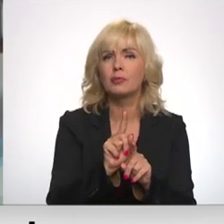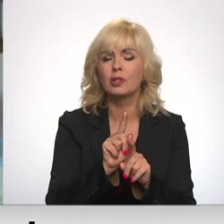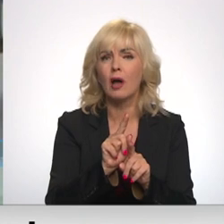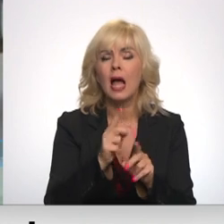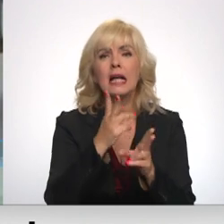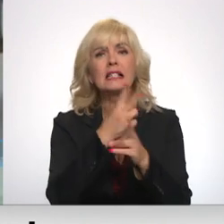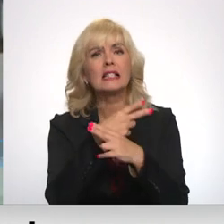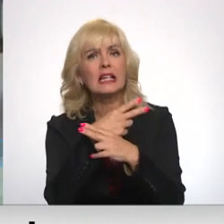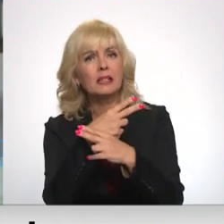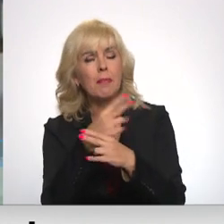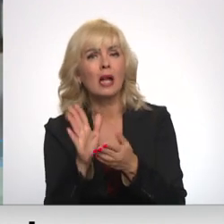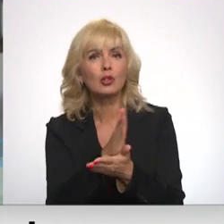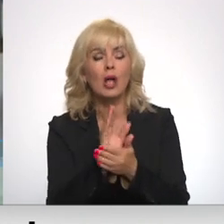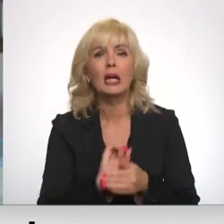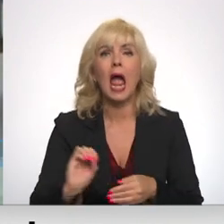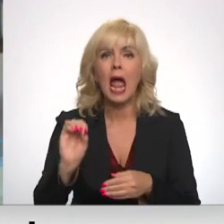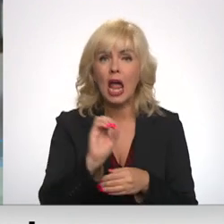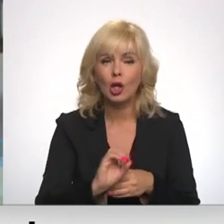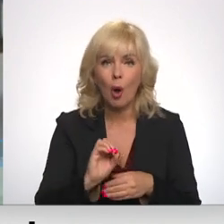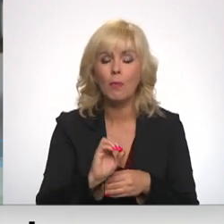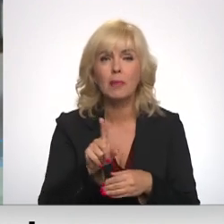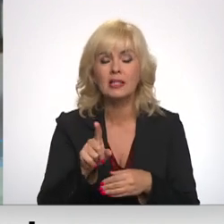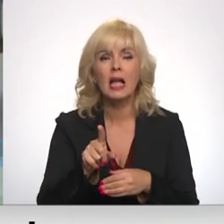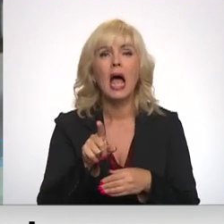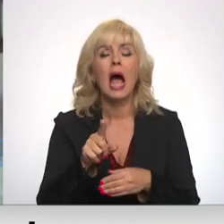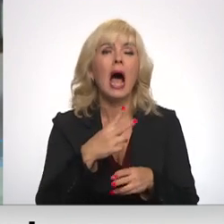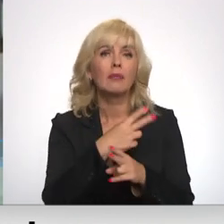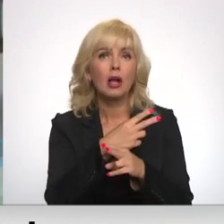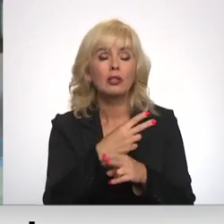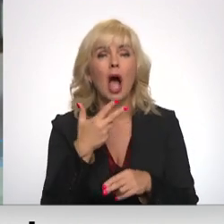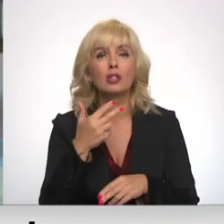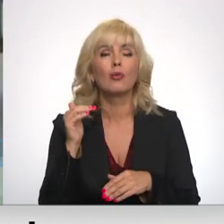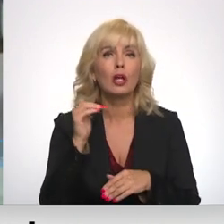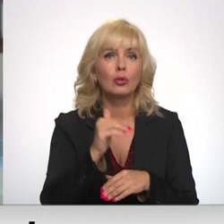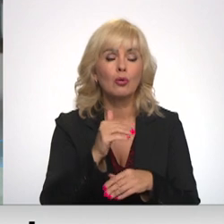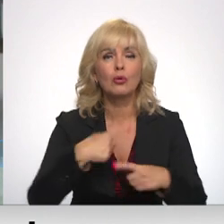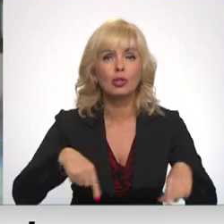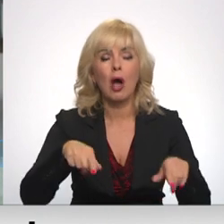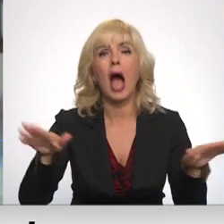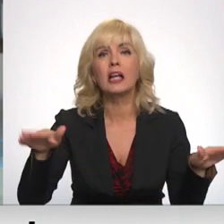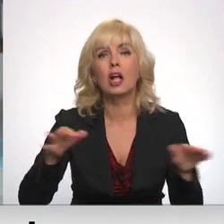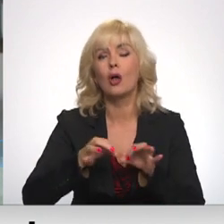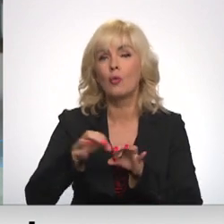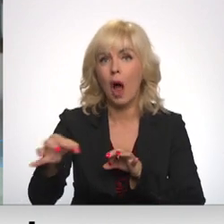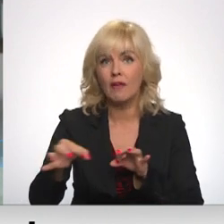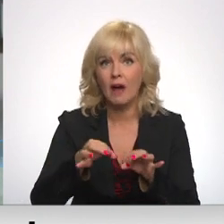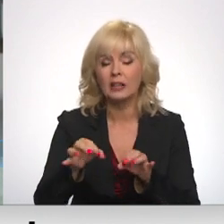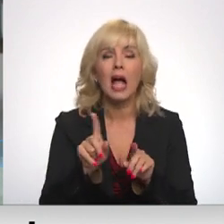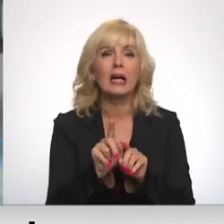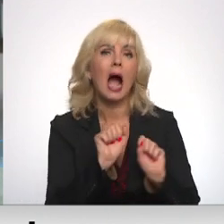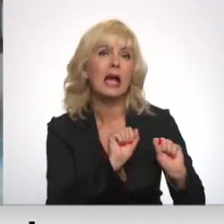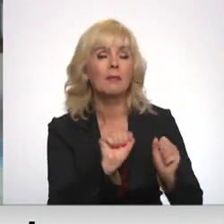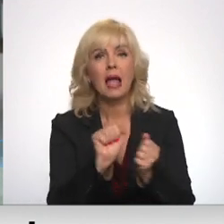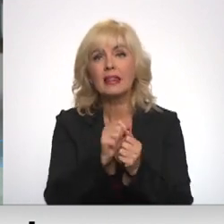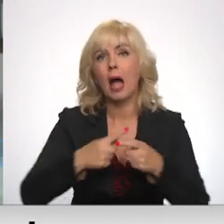sikspārņu sugas, Eiropas platauša dzīvotnes, 8000 hektāru aizkrauklas novadā noteikti kā aizsargājama